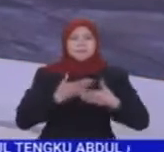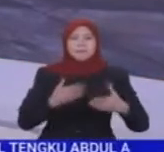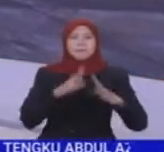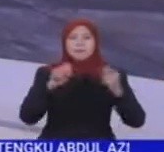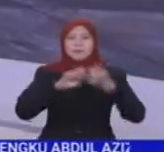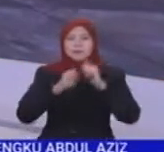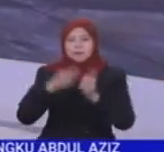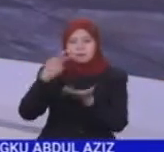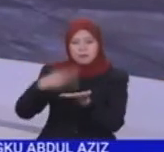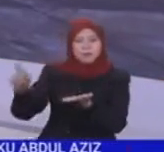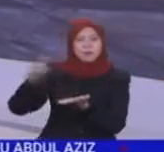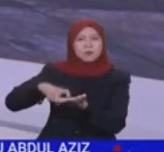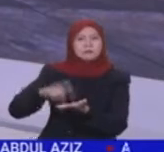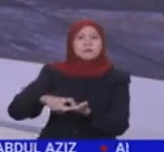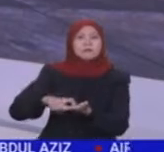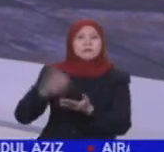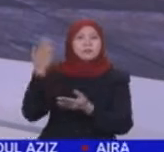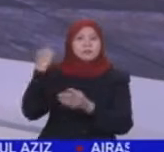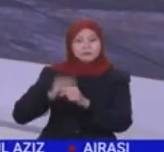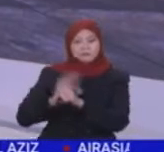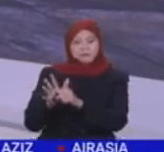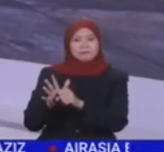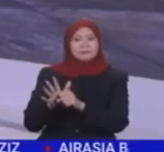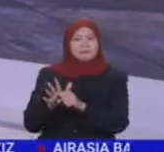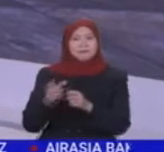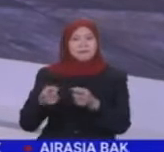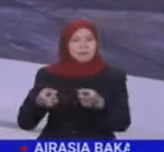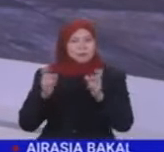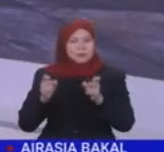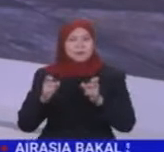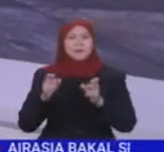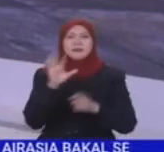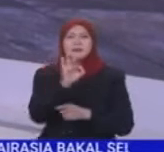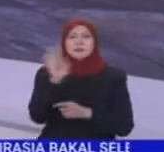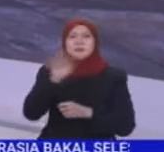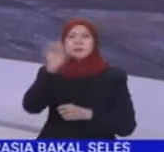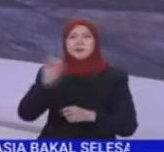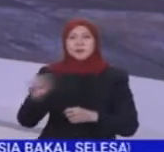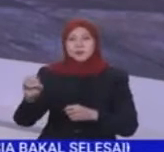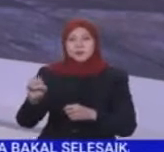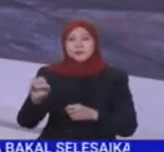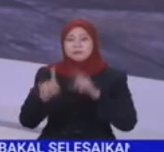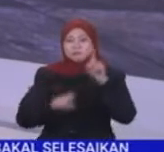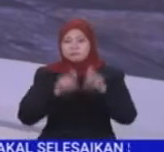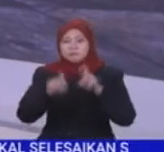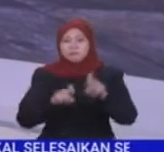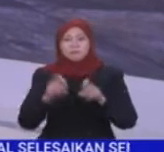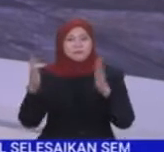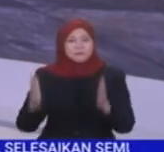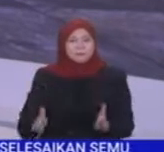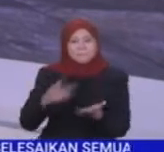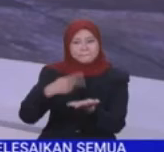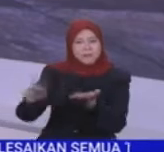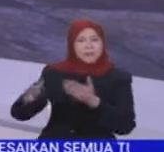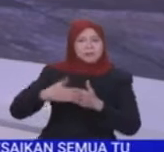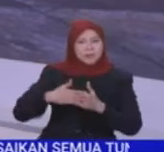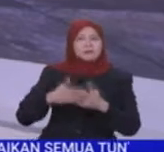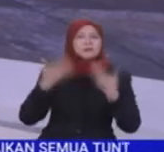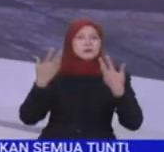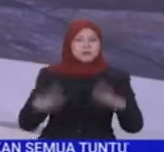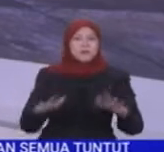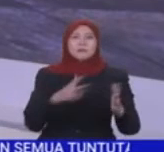permintaan bayaran balik akibat pandemik secepat mungkin. Hampir 99% pertanyaan pelanggan berkenaan bayaran balik